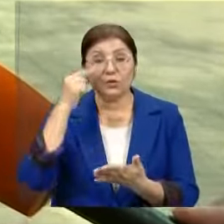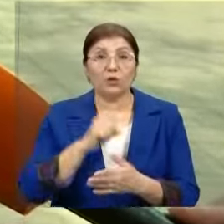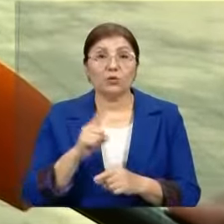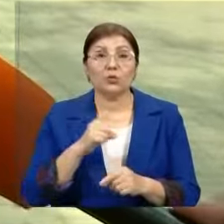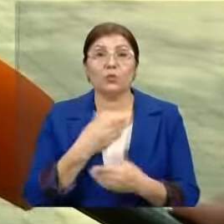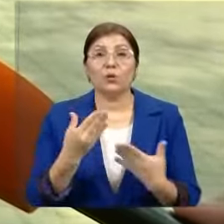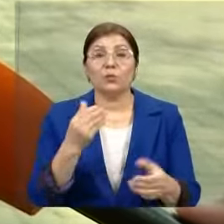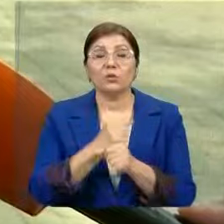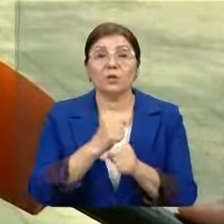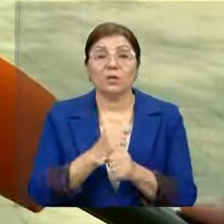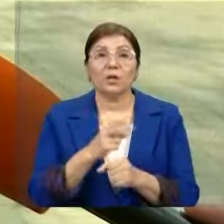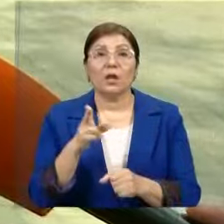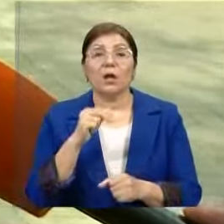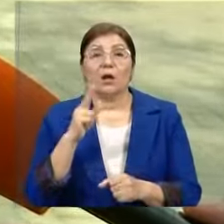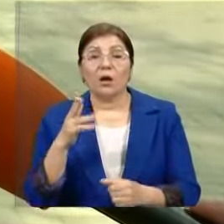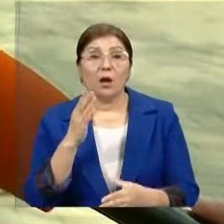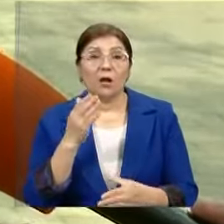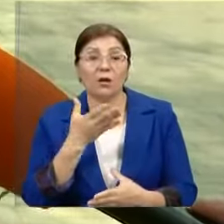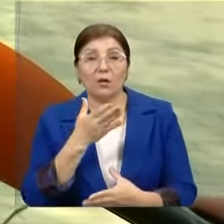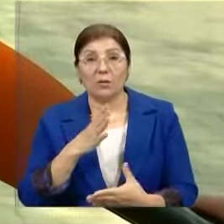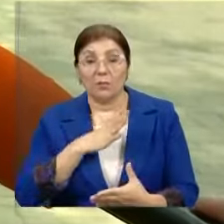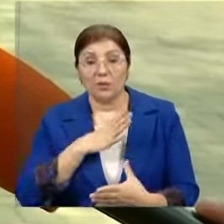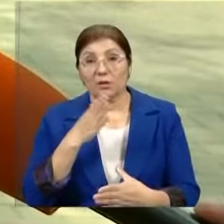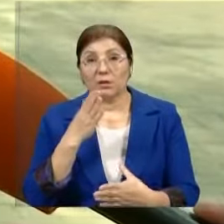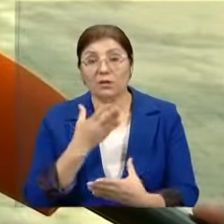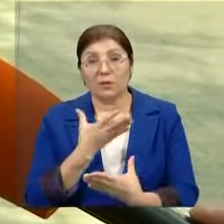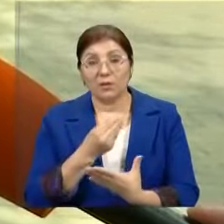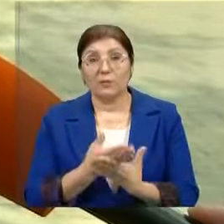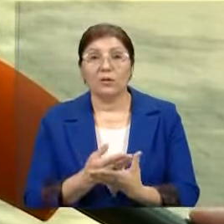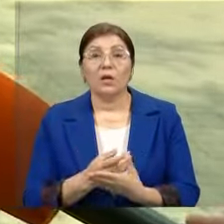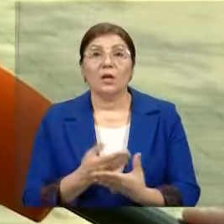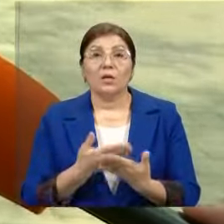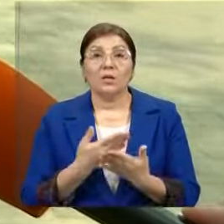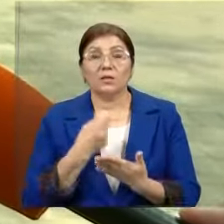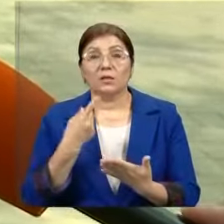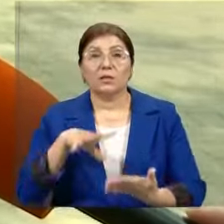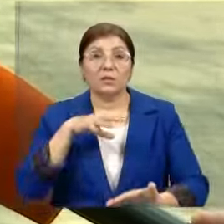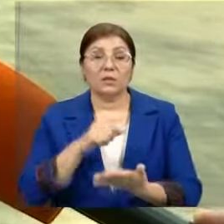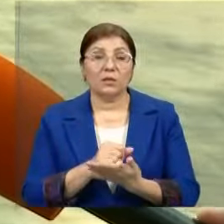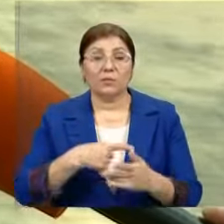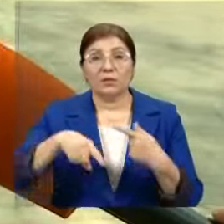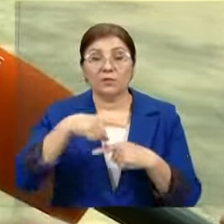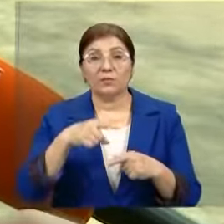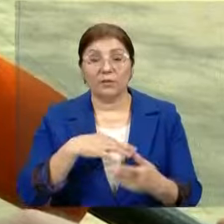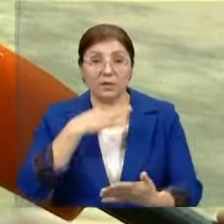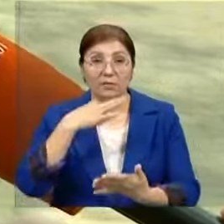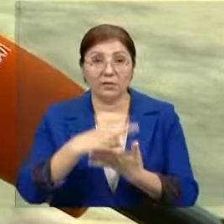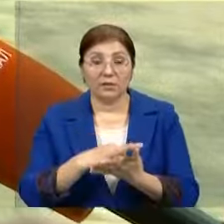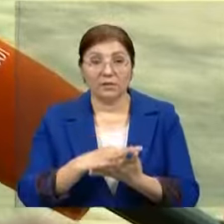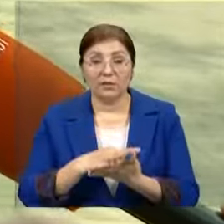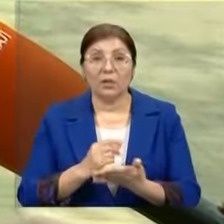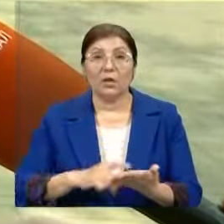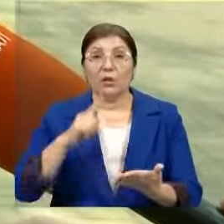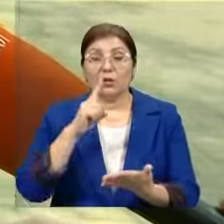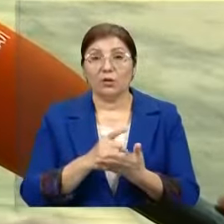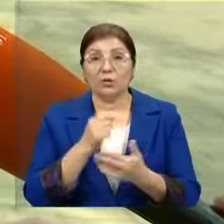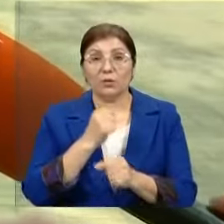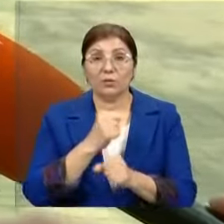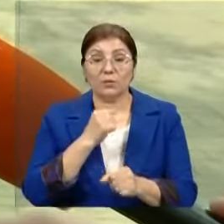что если ты взял какой-то участок, чем-то занимаешься, то ты за это в ответе, и ты должен делать